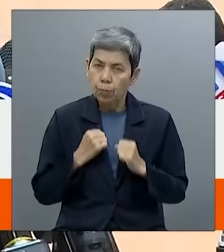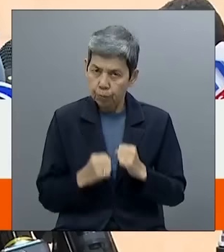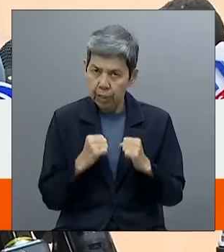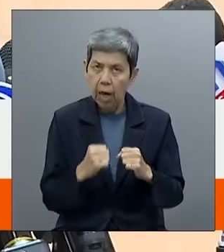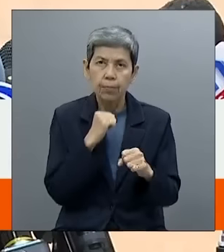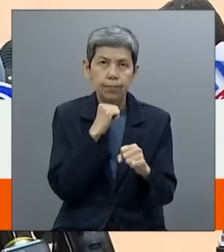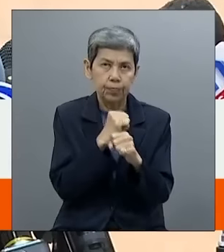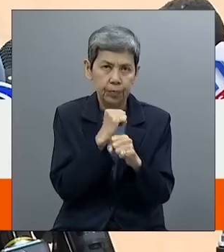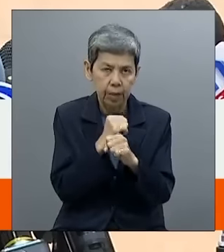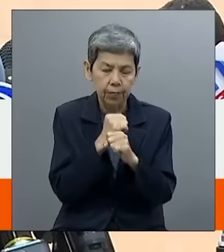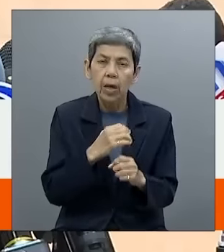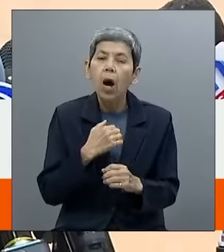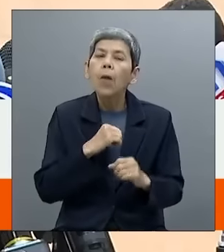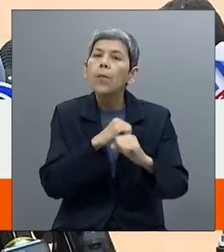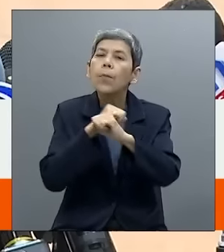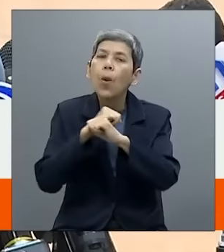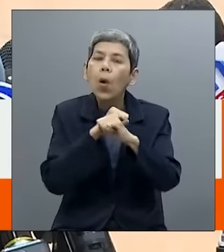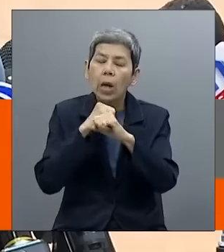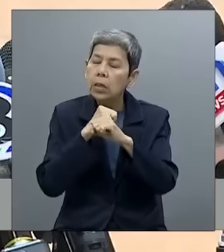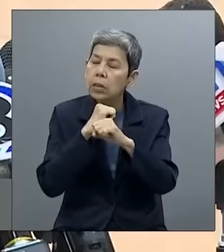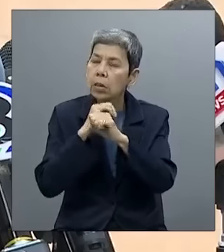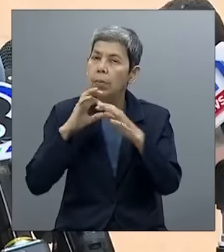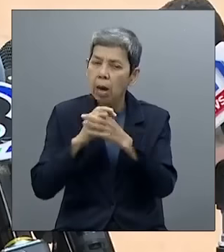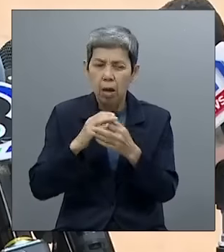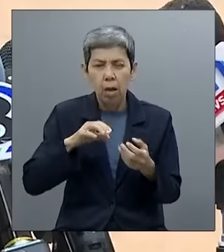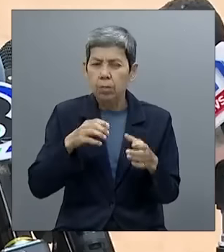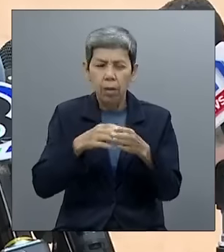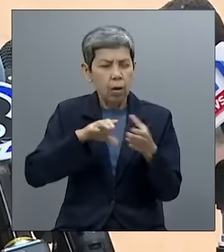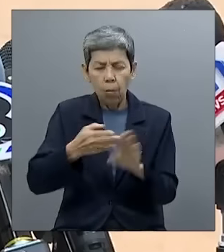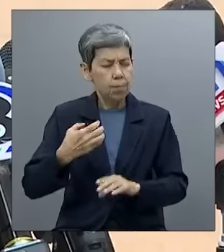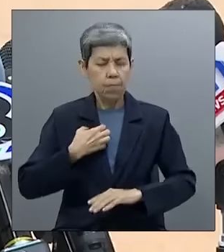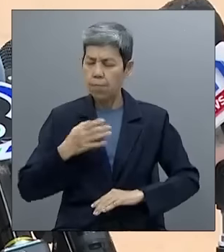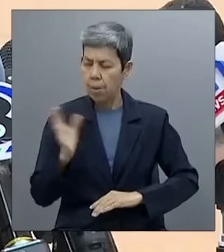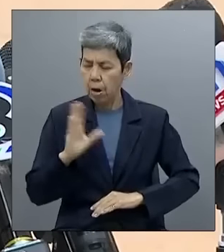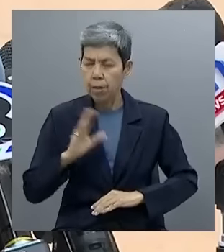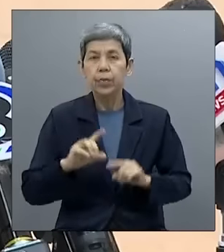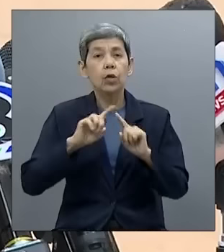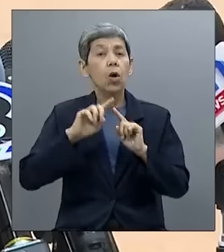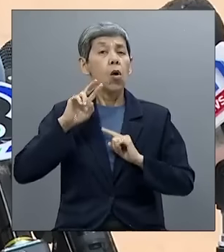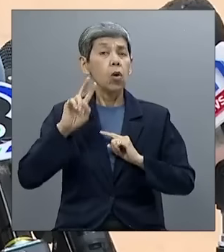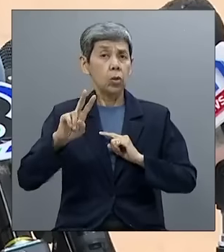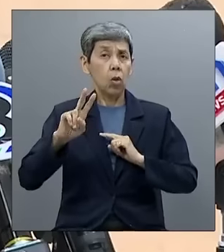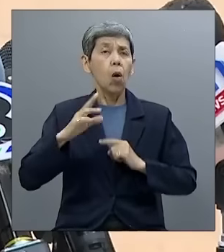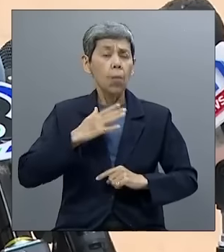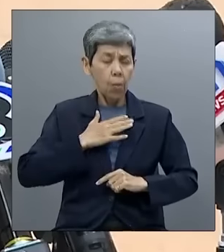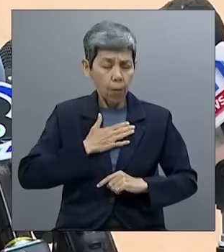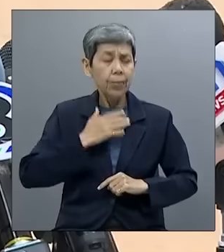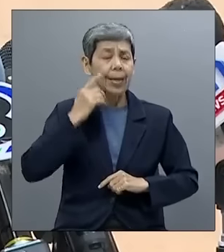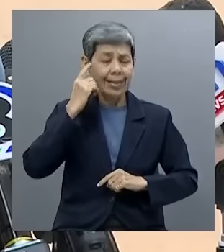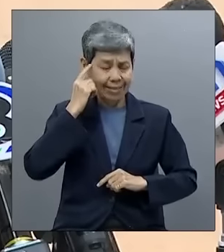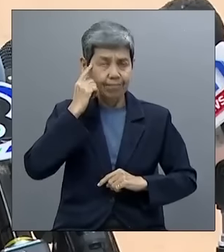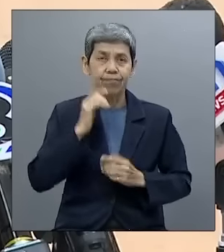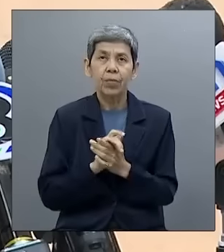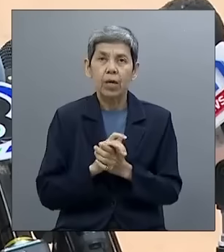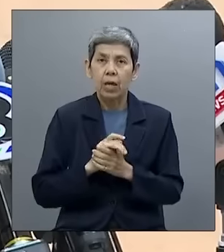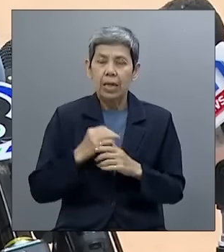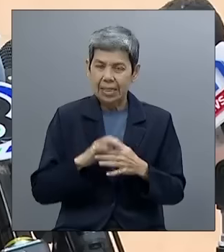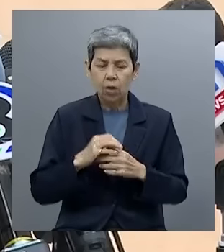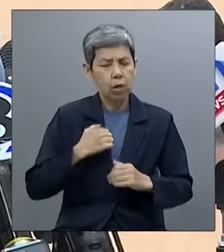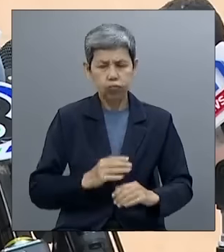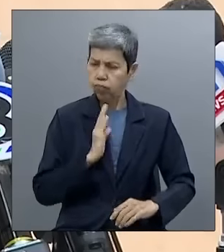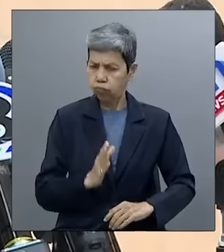ถึงวินาทีสุดท้ายนะเพื่อป้องกันไม่ให้เกิดการยุบพรรคนะครับประเด็นที่2เนี่ยผมคิดว่าการต่อสู้เพื่อพิสูจน์ความบ